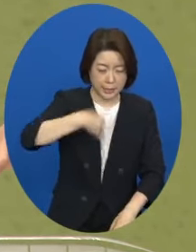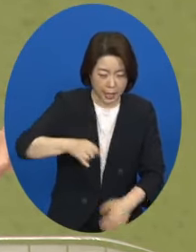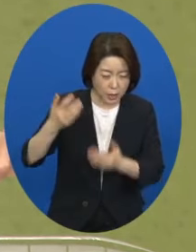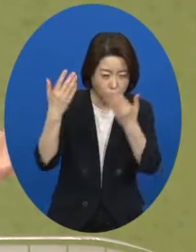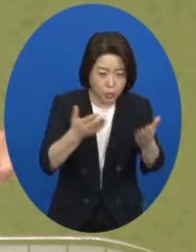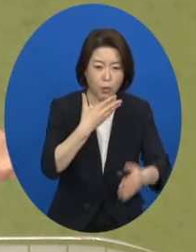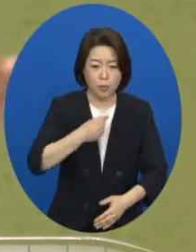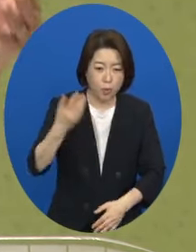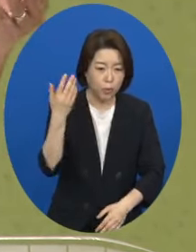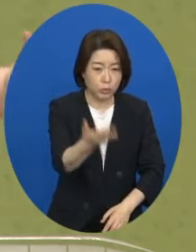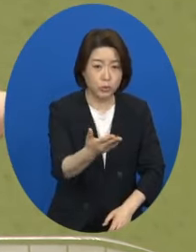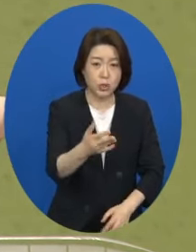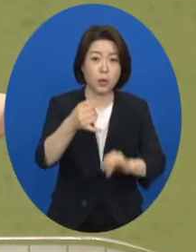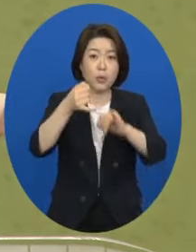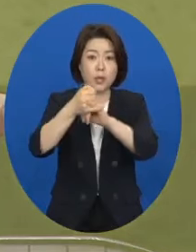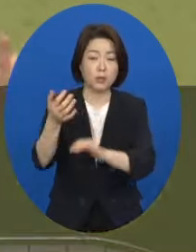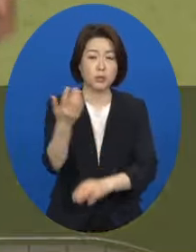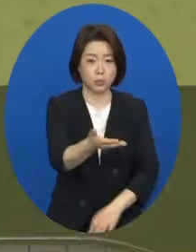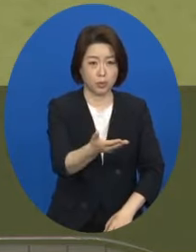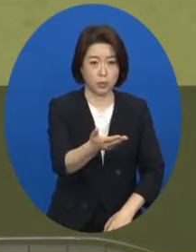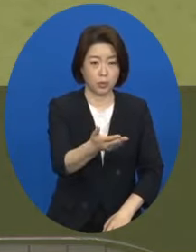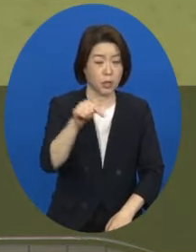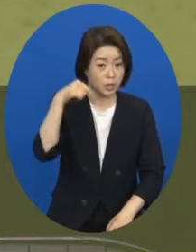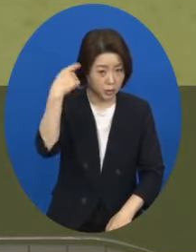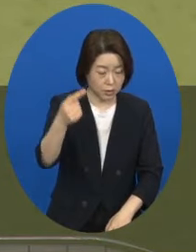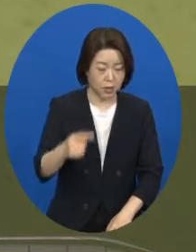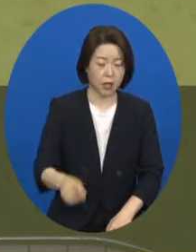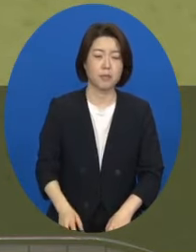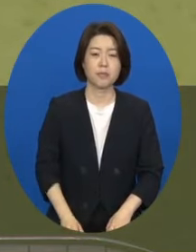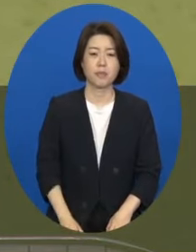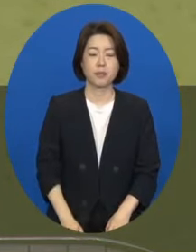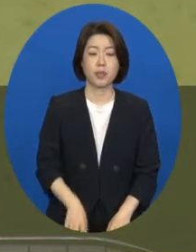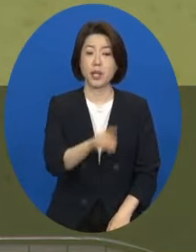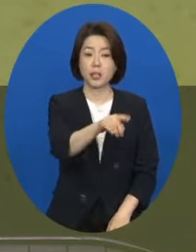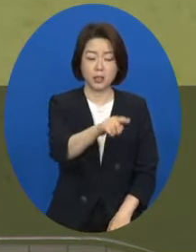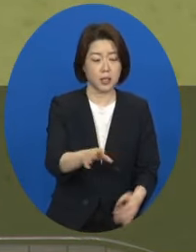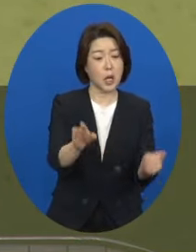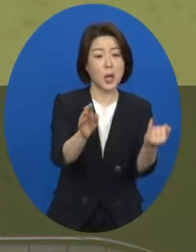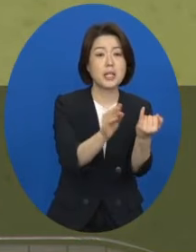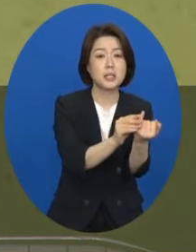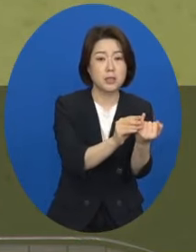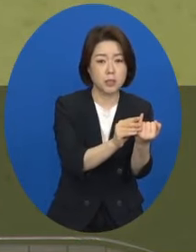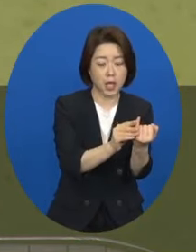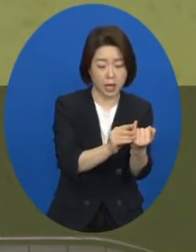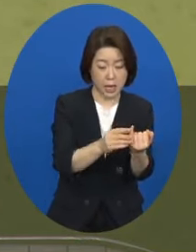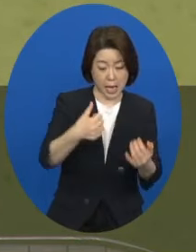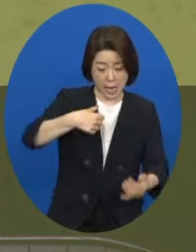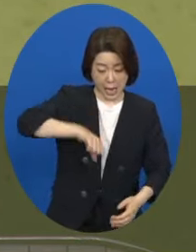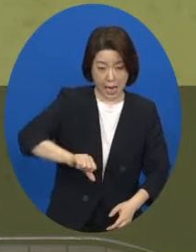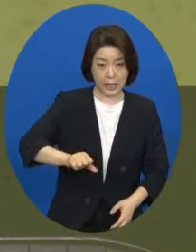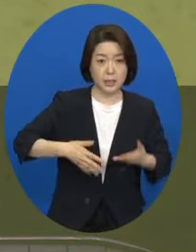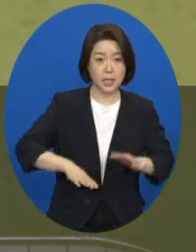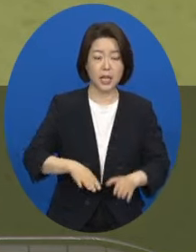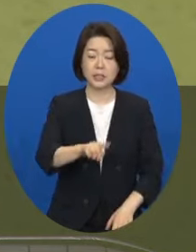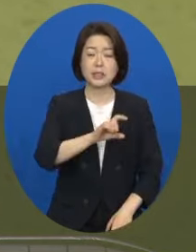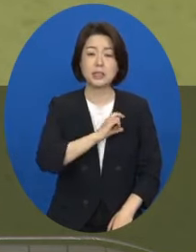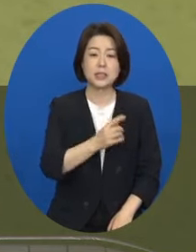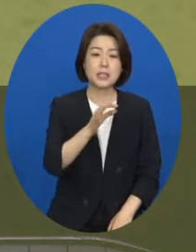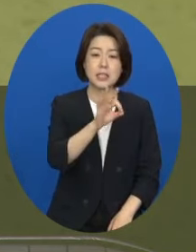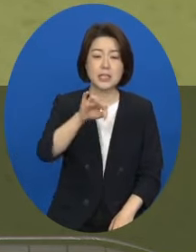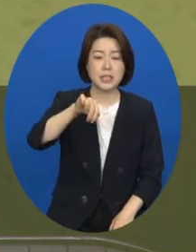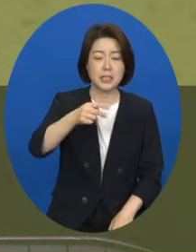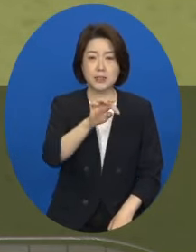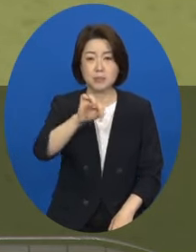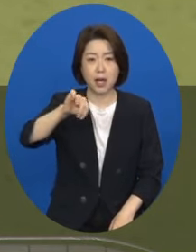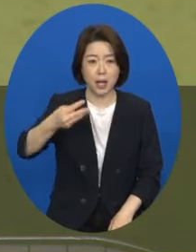약속하시는 거예요. 그러면서 11절에 그에게 또 일렀다. 너는 임신한 몸인데 아들을 낳을 것이고 그의 이름을 이스마엘이라고 하여라. 내가